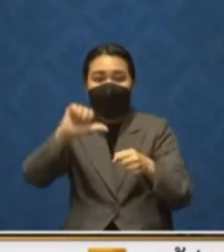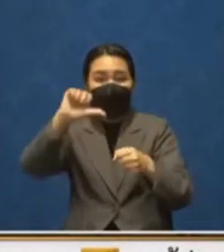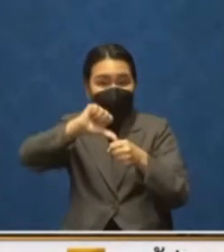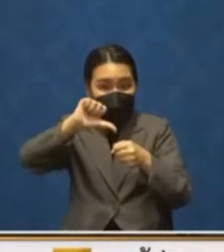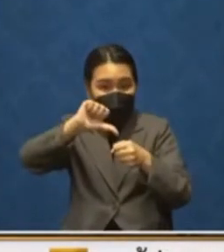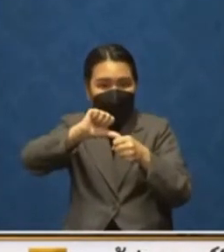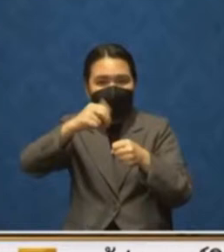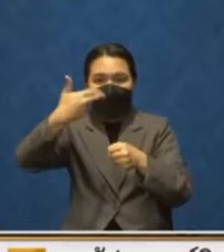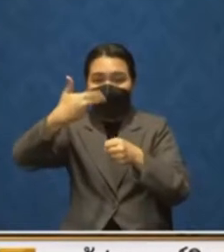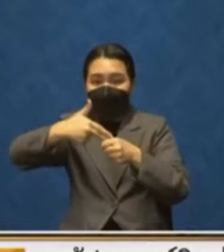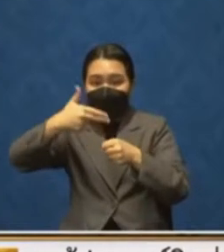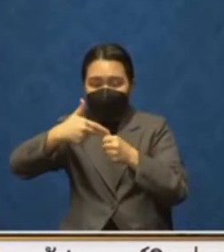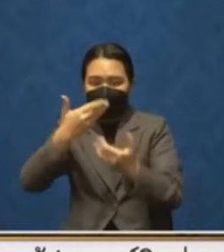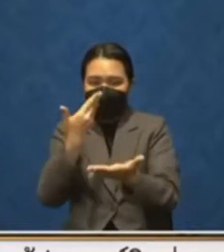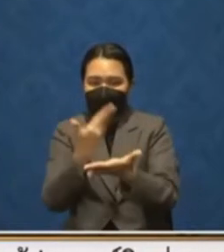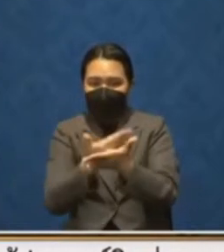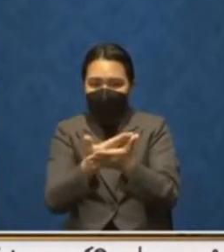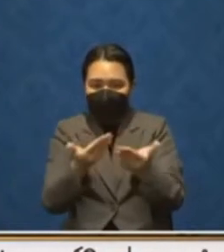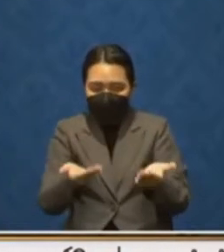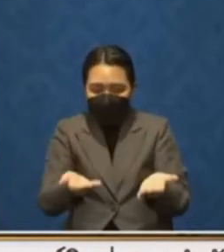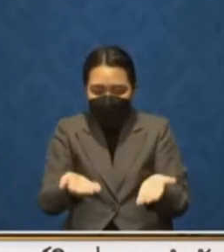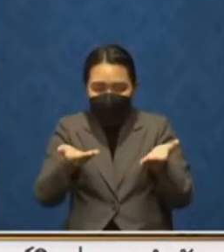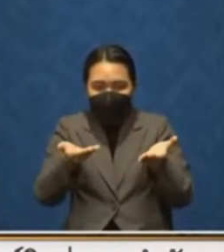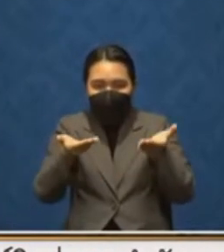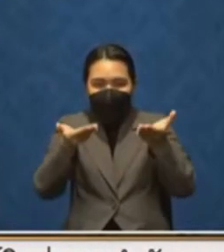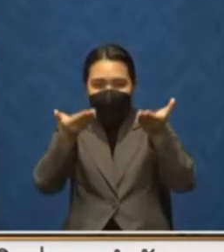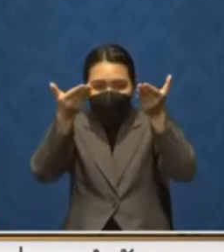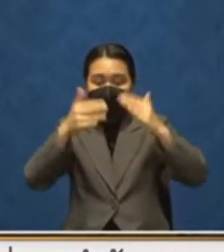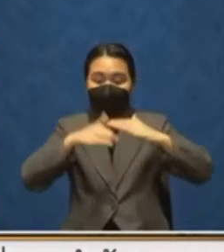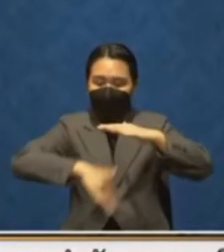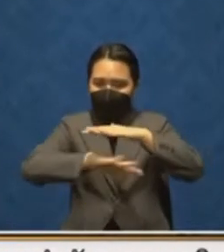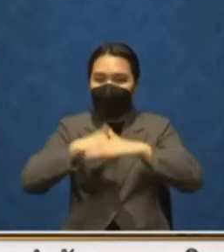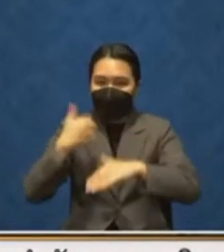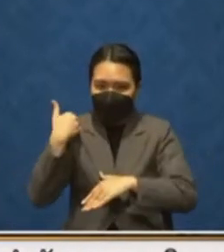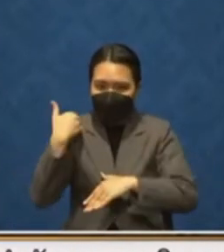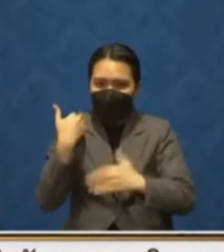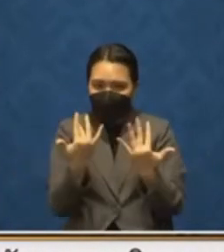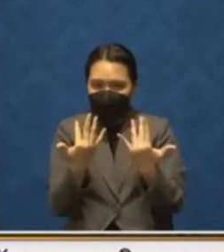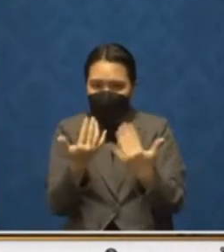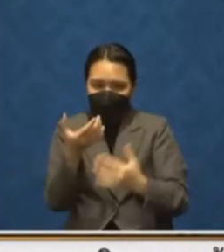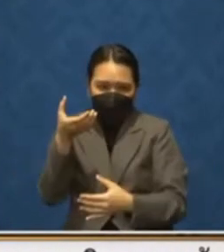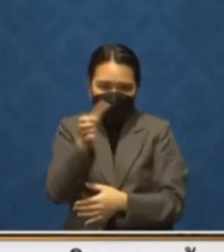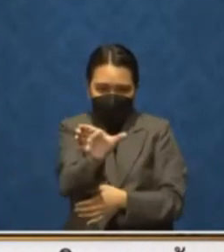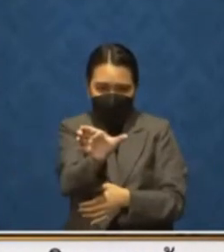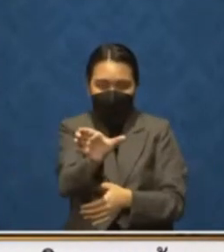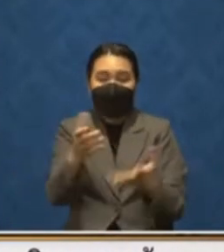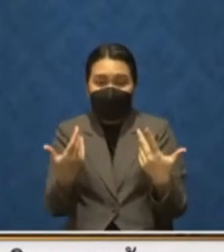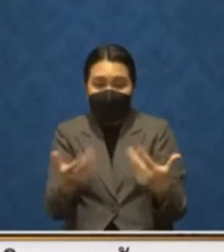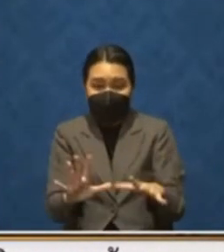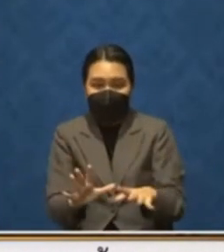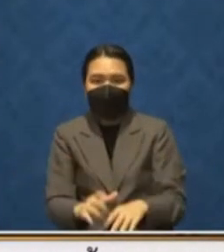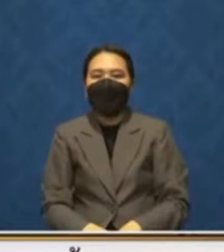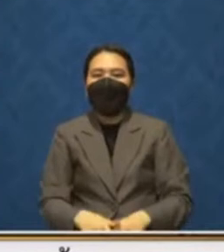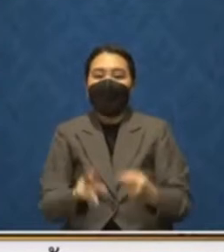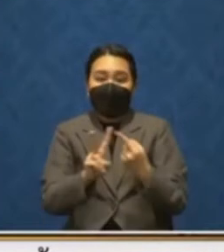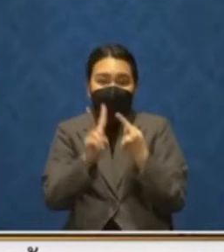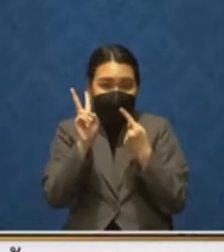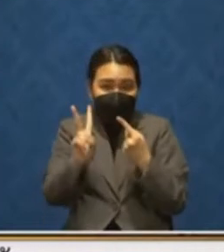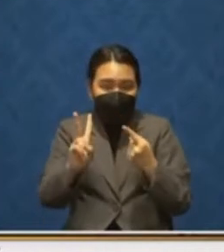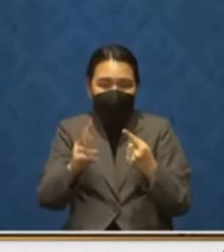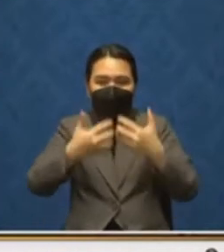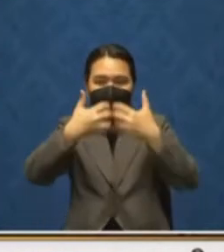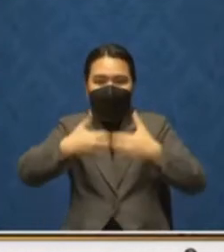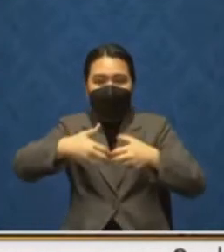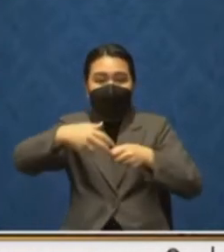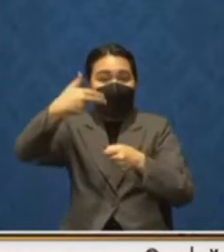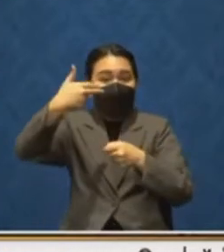มันถ้ากูมีหลักฐานนะครับเดี๋ยวค่อยแฉประการที่ 2ท่านปล่อยให้ลงกันสามารถโกงเงินประชา